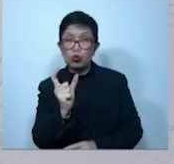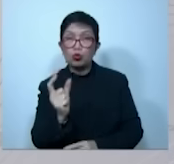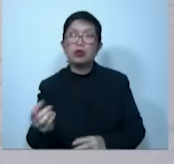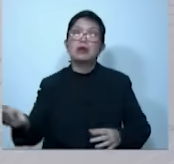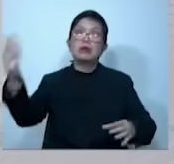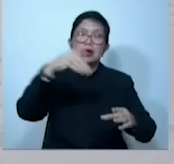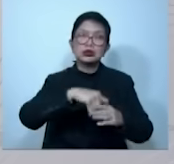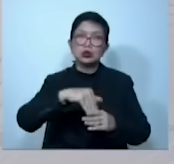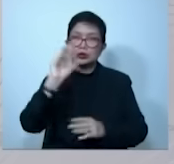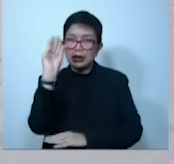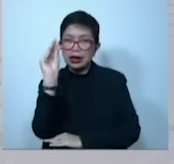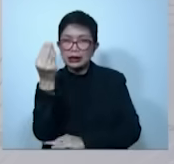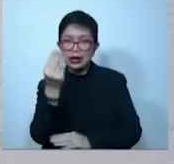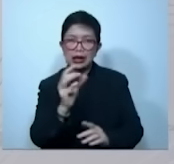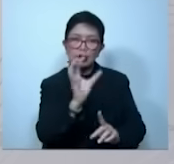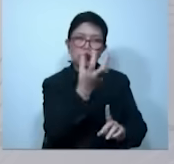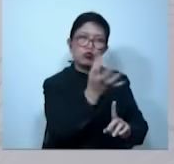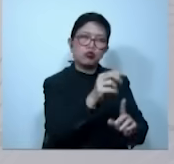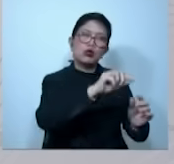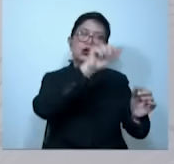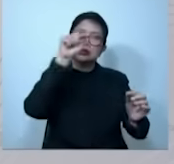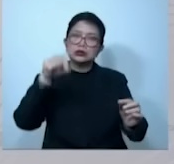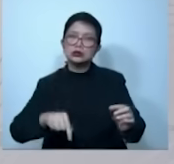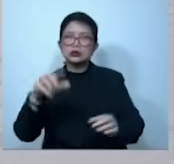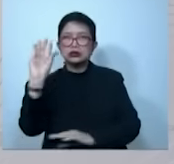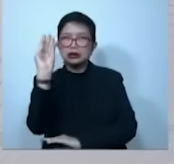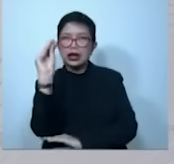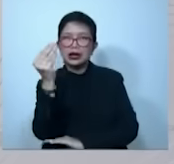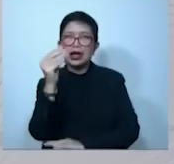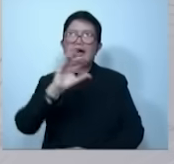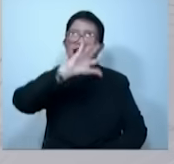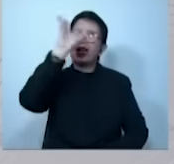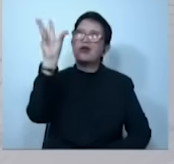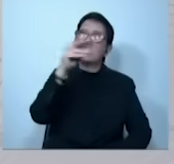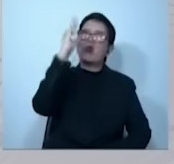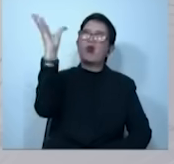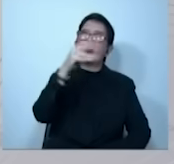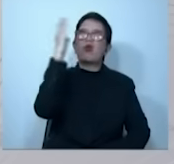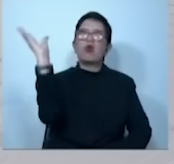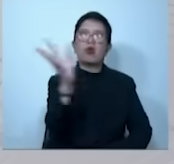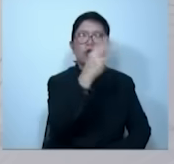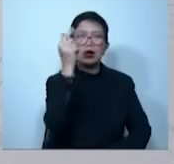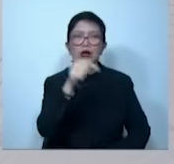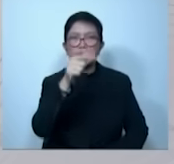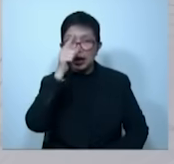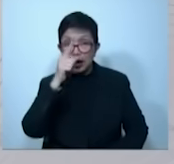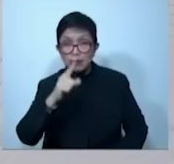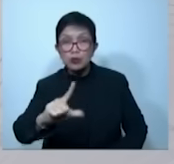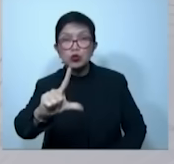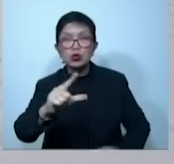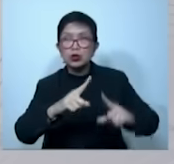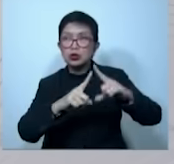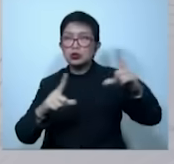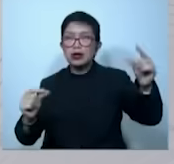Jakarta punya indikator karena itu Jakarta mengatakan ada polusi udara ketika anginnya bergerak ke arah Lampung ke arah